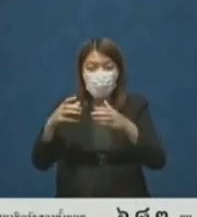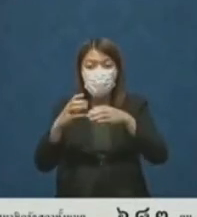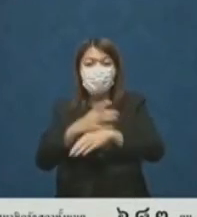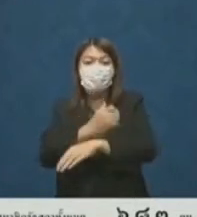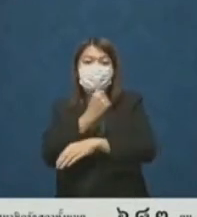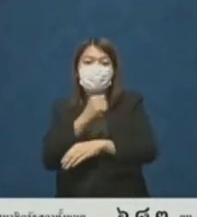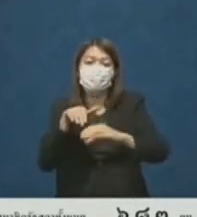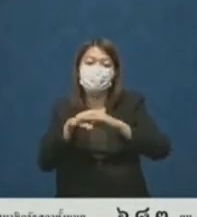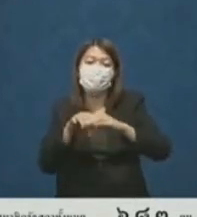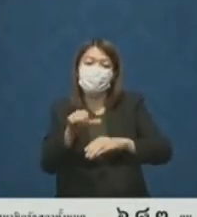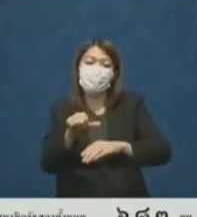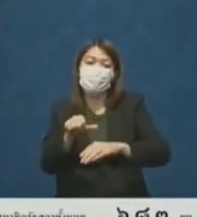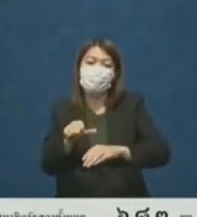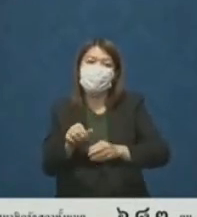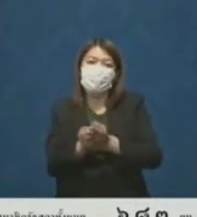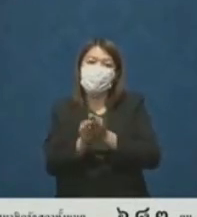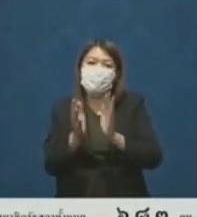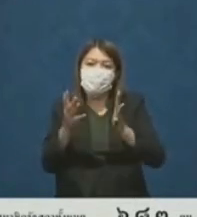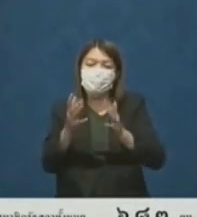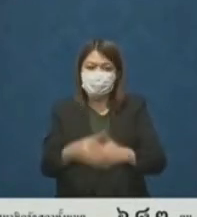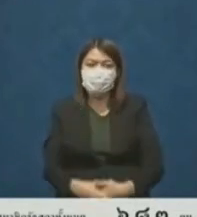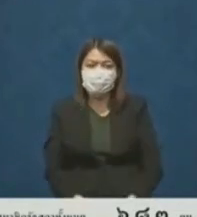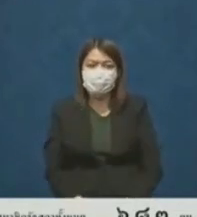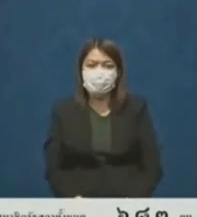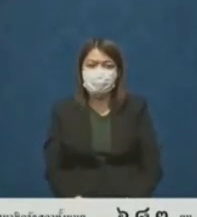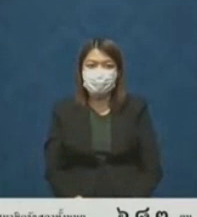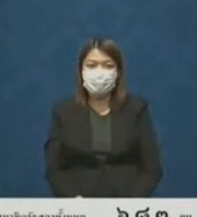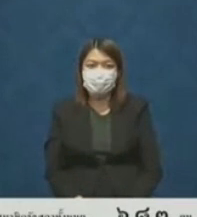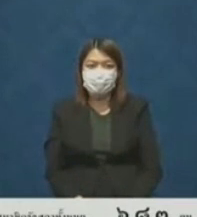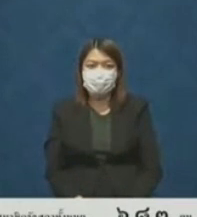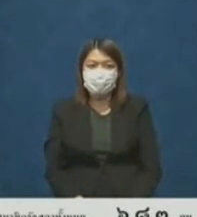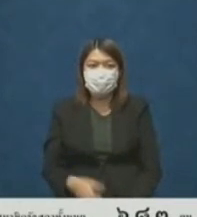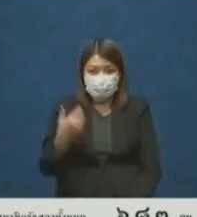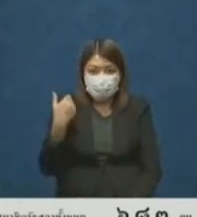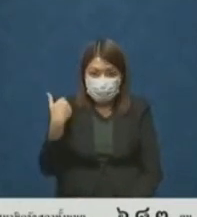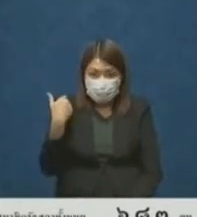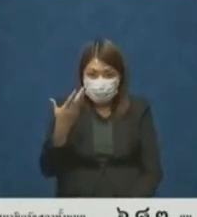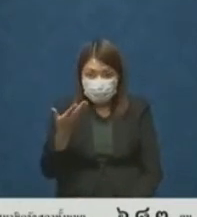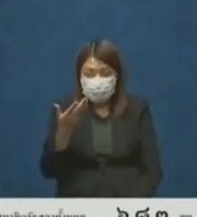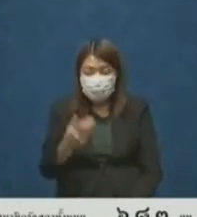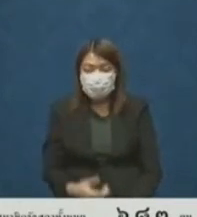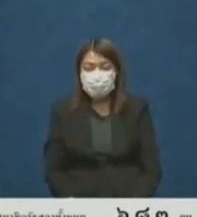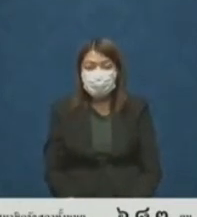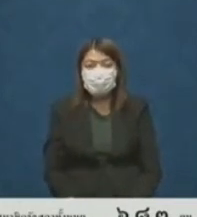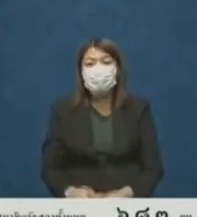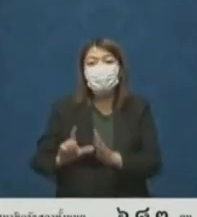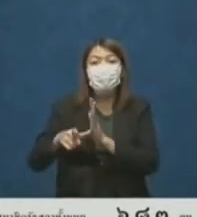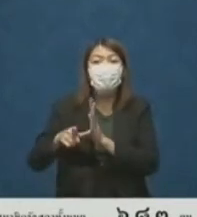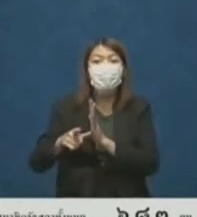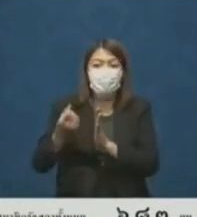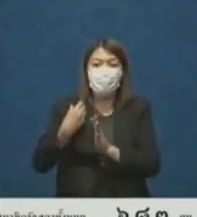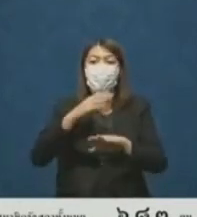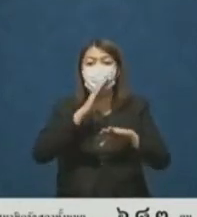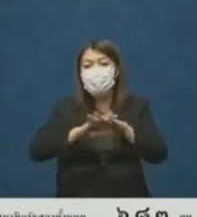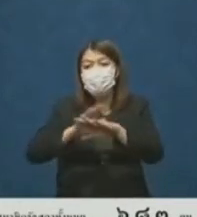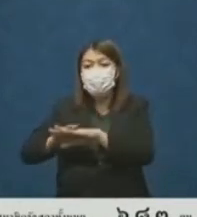ใครที่รู้ตัวว่าลาออกจากพรรคการเมืองก็ไม่มีสิทธิ์แสดงตนไม่มีสิทธิ์ลงมตินะครับ อันนี้ไม่ทราบว่าเป็นมีหรือ